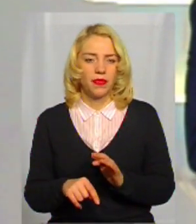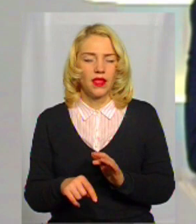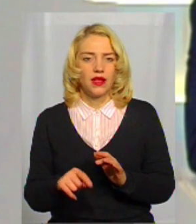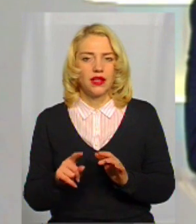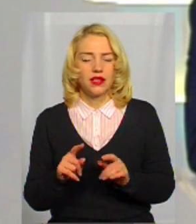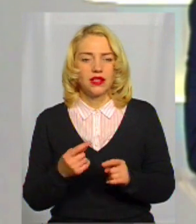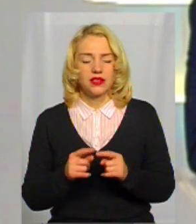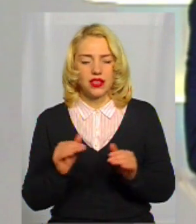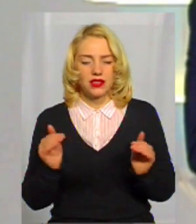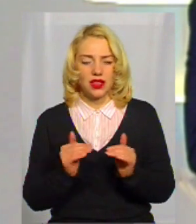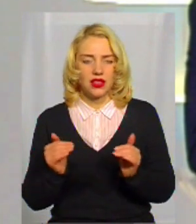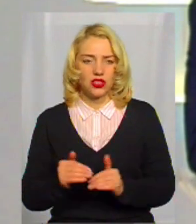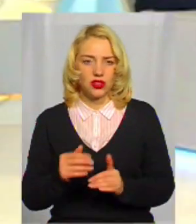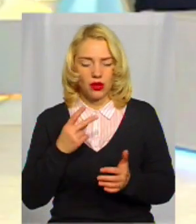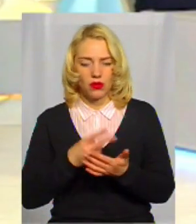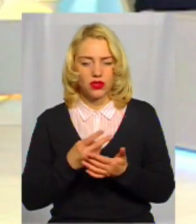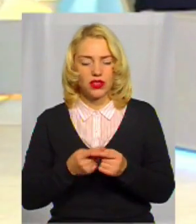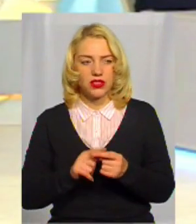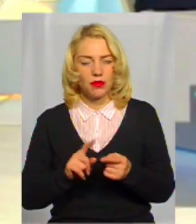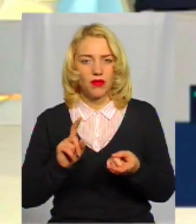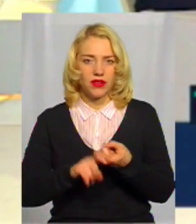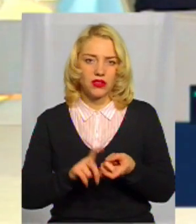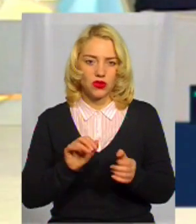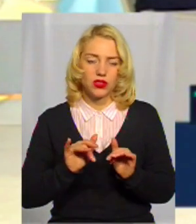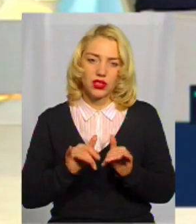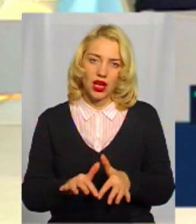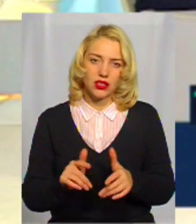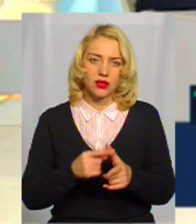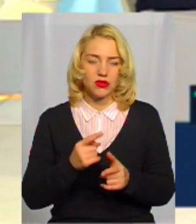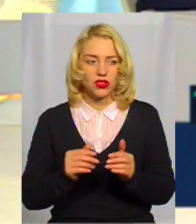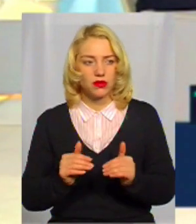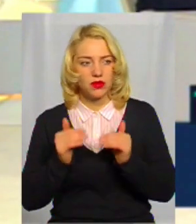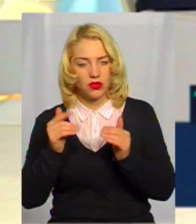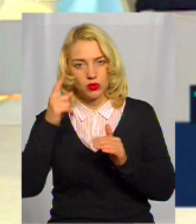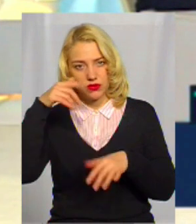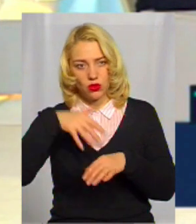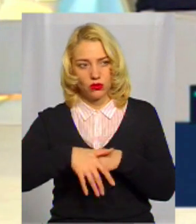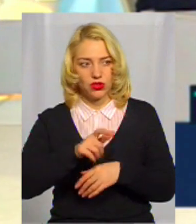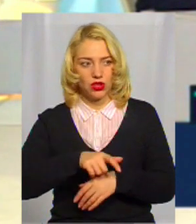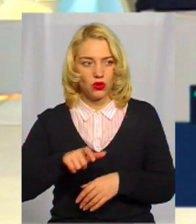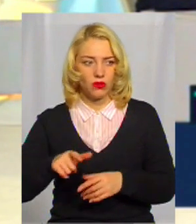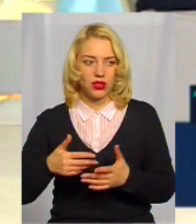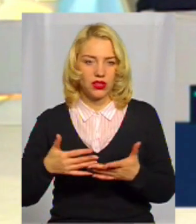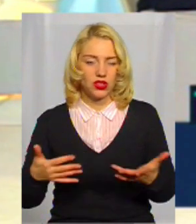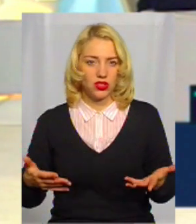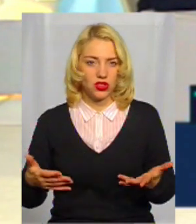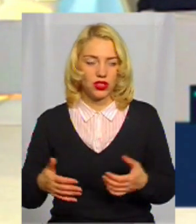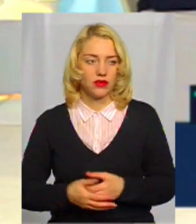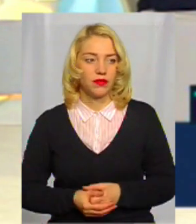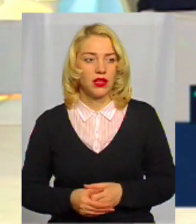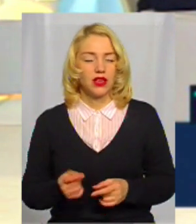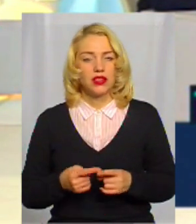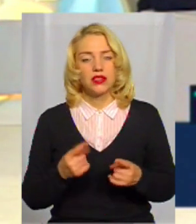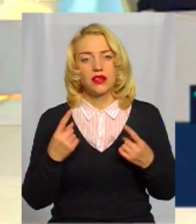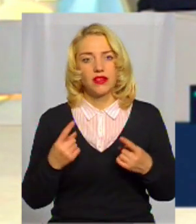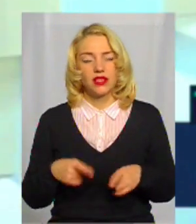зниження показників, це пов'язуєте з акціями чи, можливо, з підвищенням свідомості громадян, ще чимось? Це